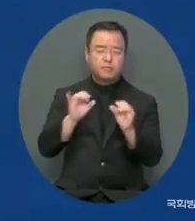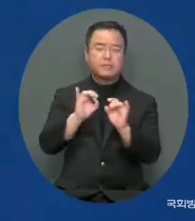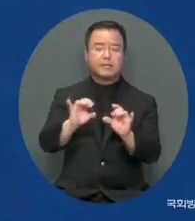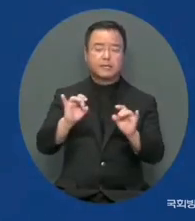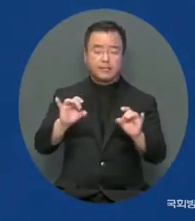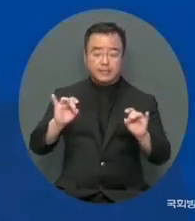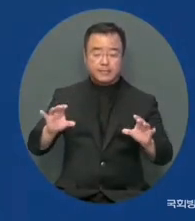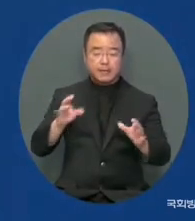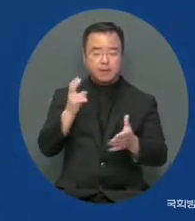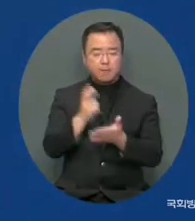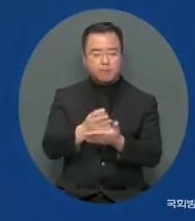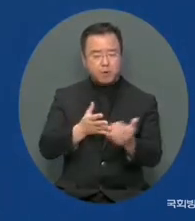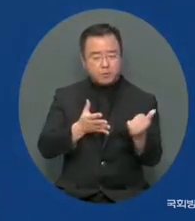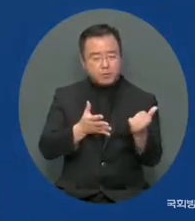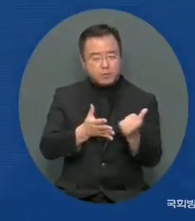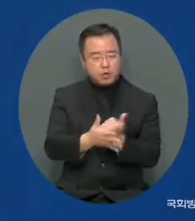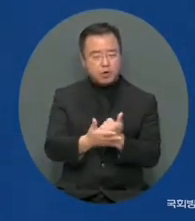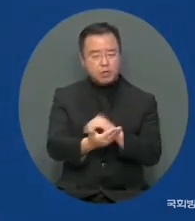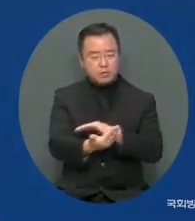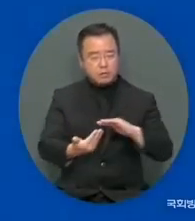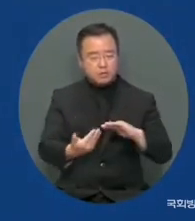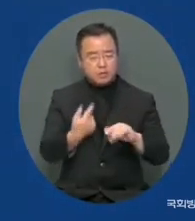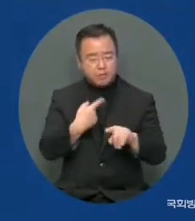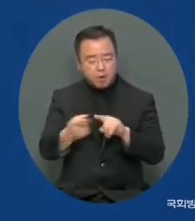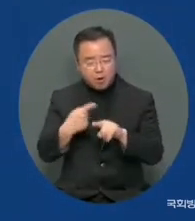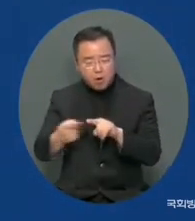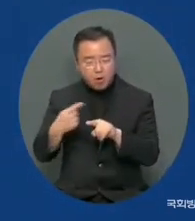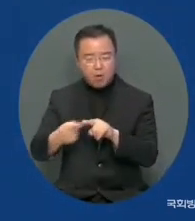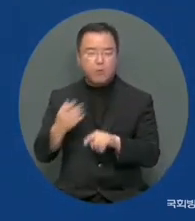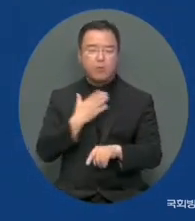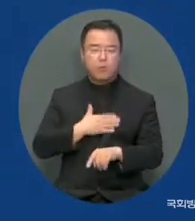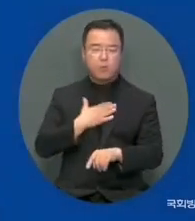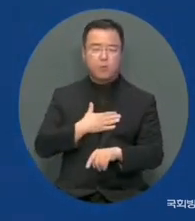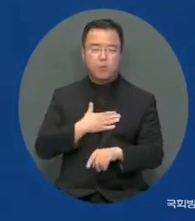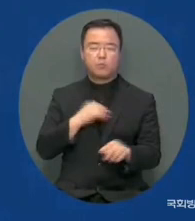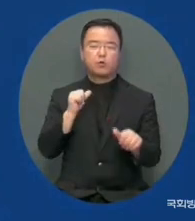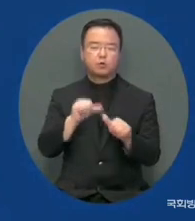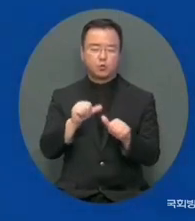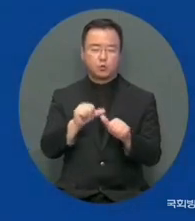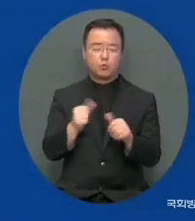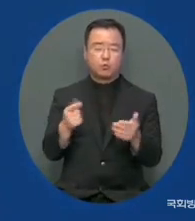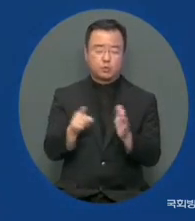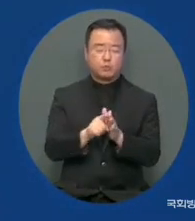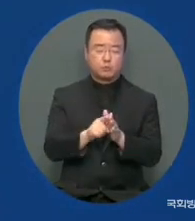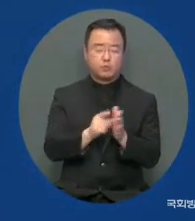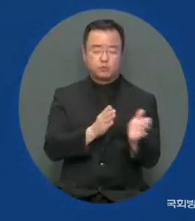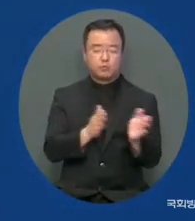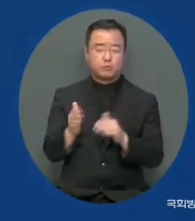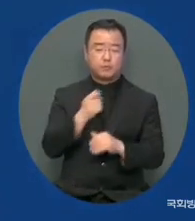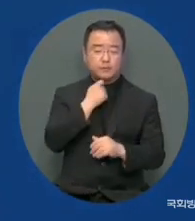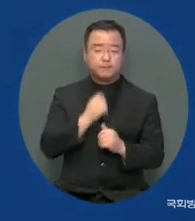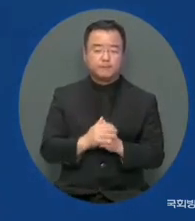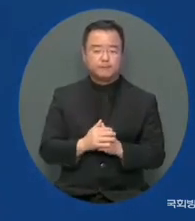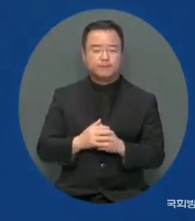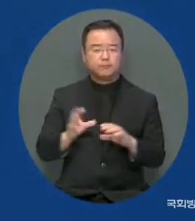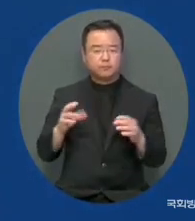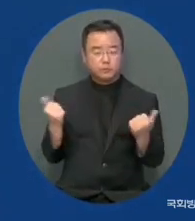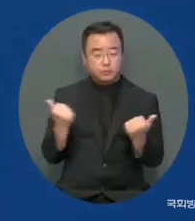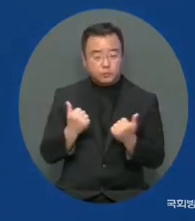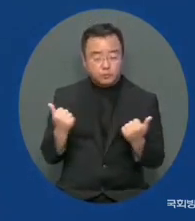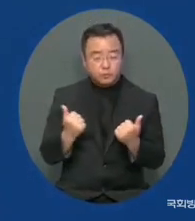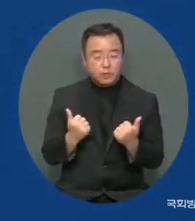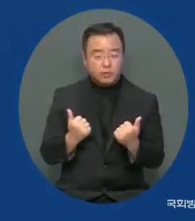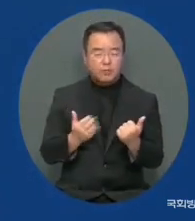따른 영향을 사전에 파악해서 충실히 조언할 수 있도록 준비하겠습니다. 국회가 자체적으로 입법